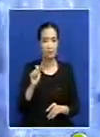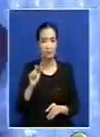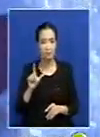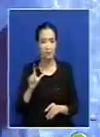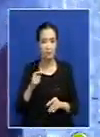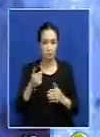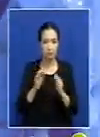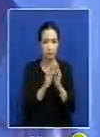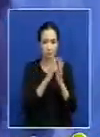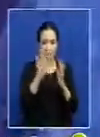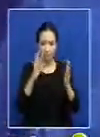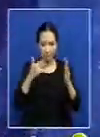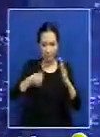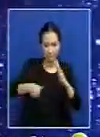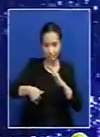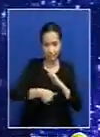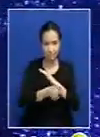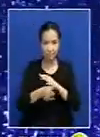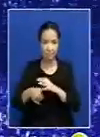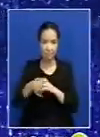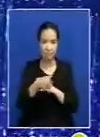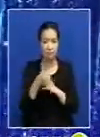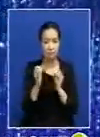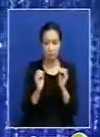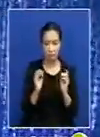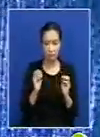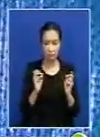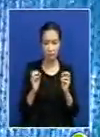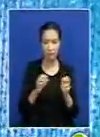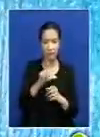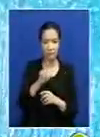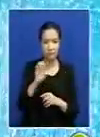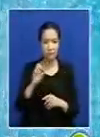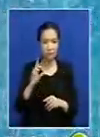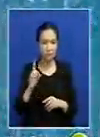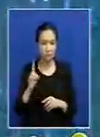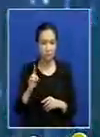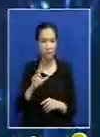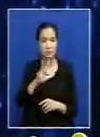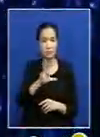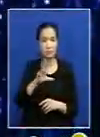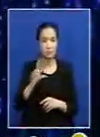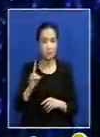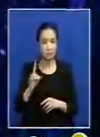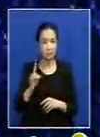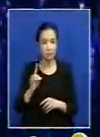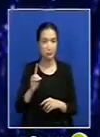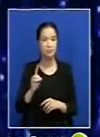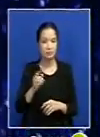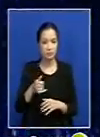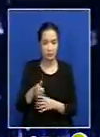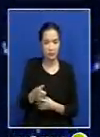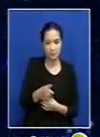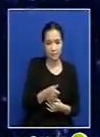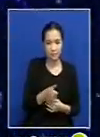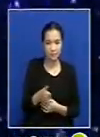จักรวาลแก้วคริสตัลขนาดใหญ่กับการใช้ไฟจากหลอด LED ในพื้นที่3มิติที่เราสามารถควบคุมการเคลื่อน